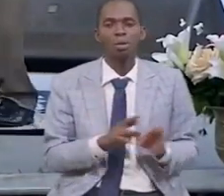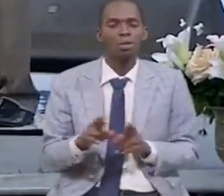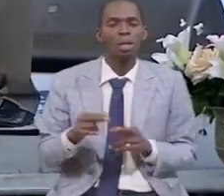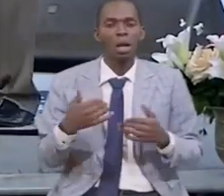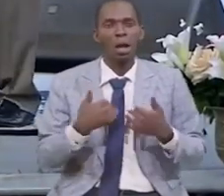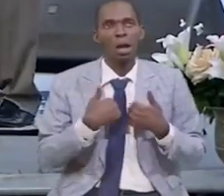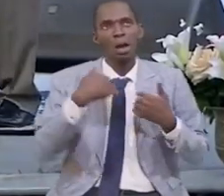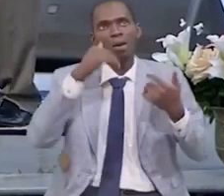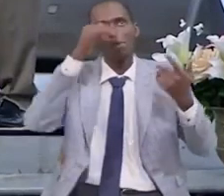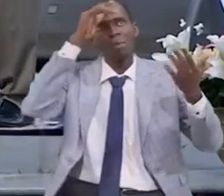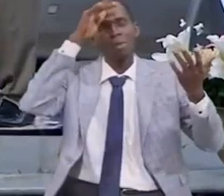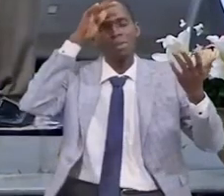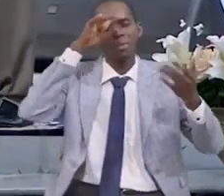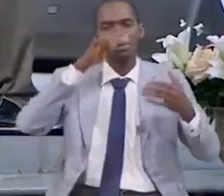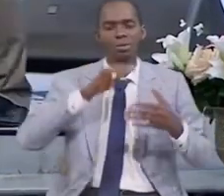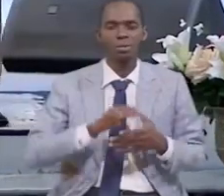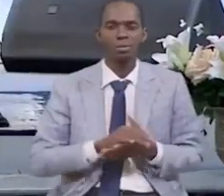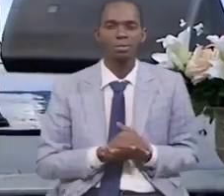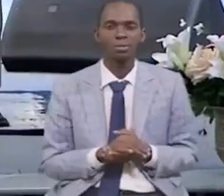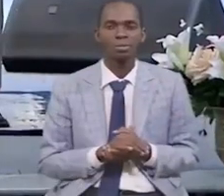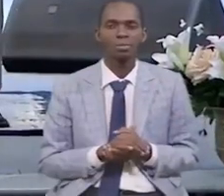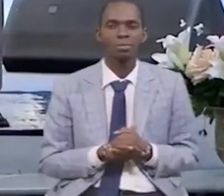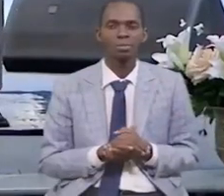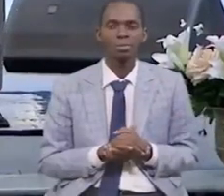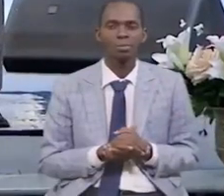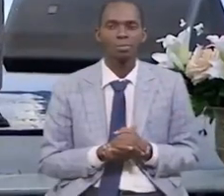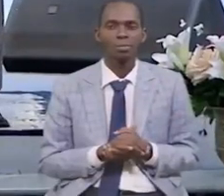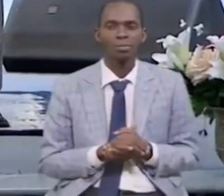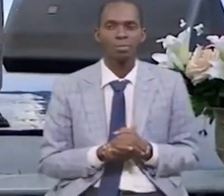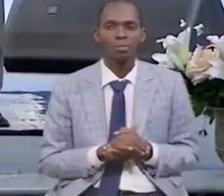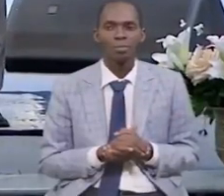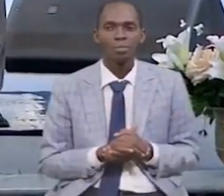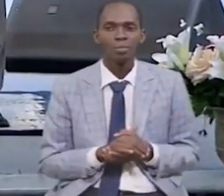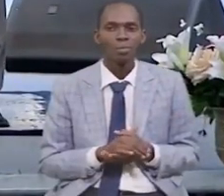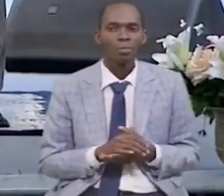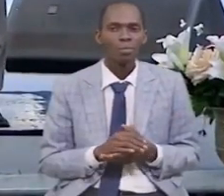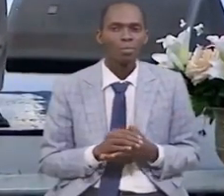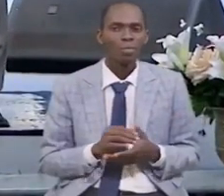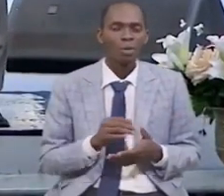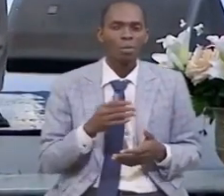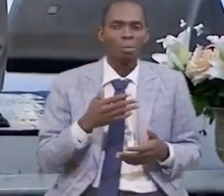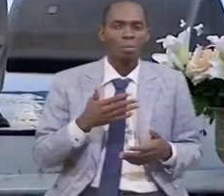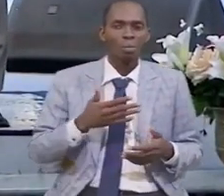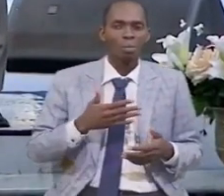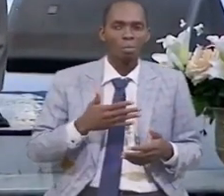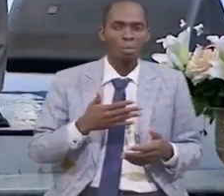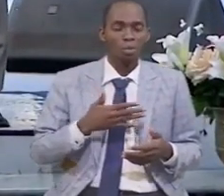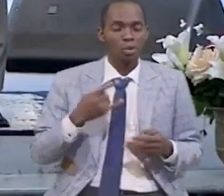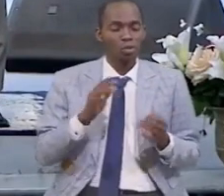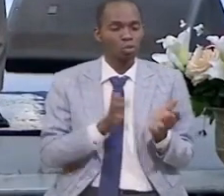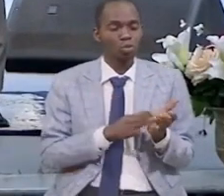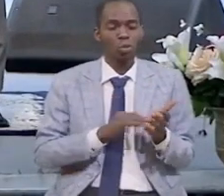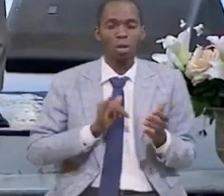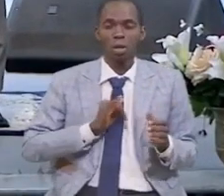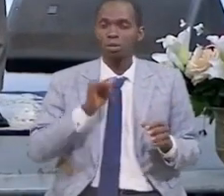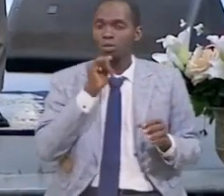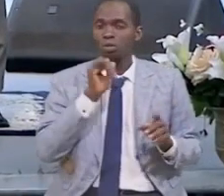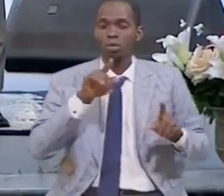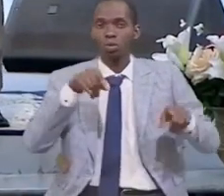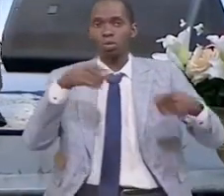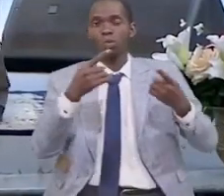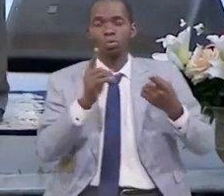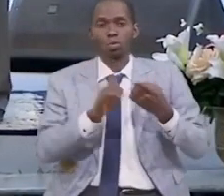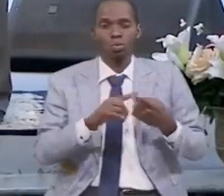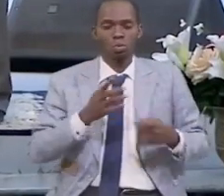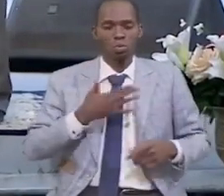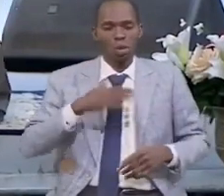తంటున్న తల్లికి ముందుగానే ఒక ఎదురు చూపు ఉంటుంది. The school I didn't go, my boy will go there. నా బిడ్డ నేను మంచిగా